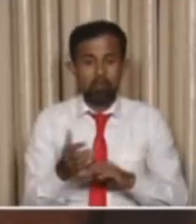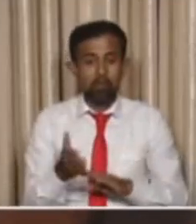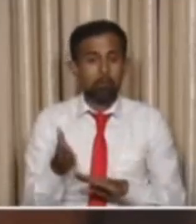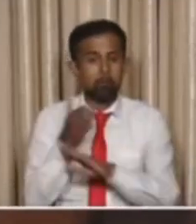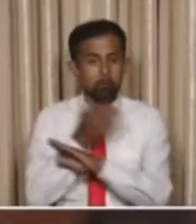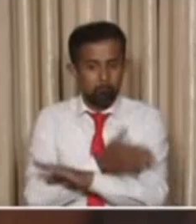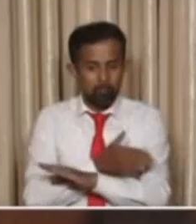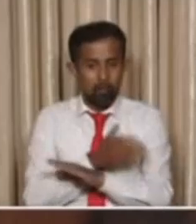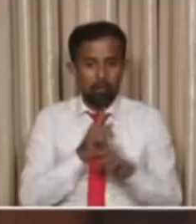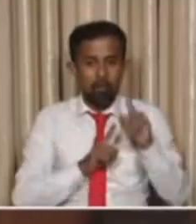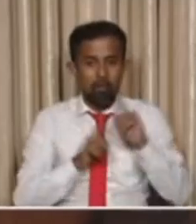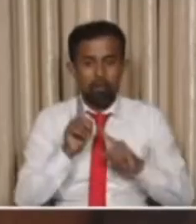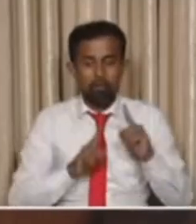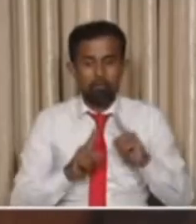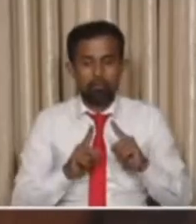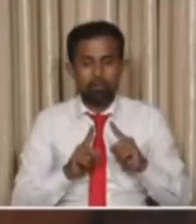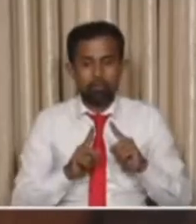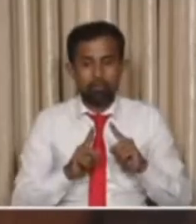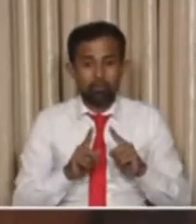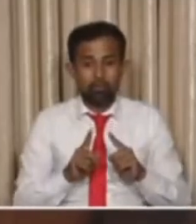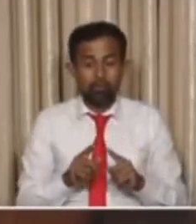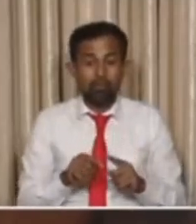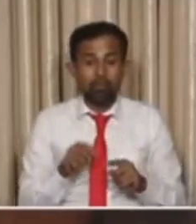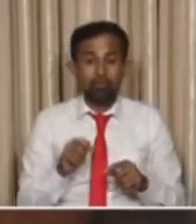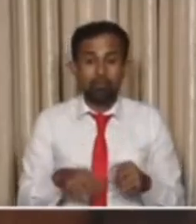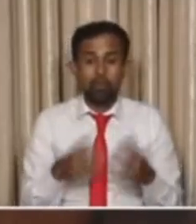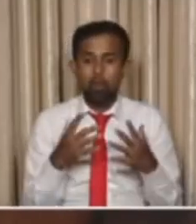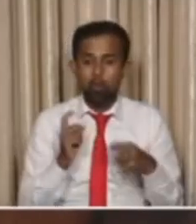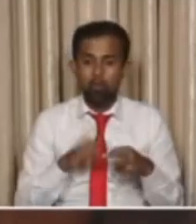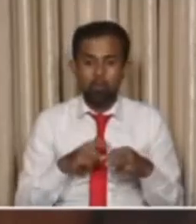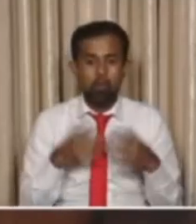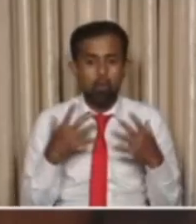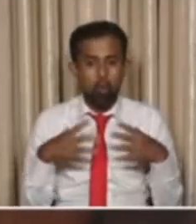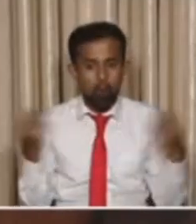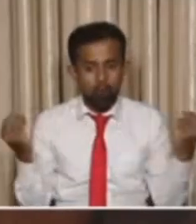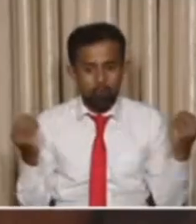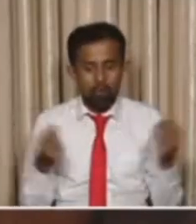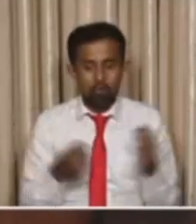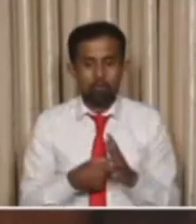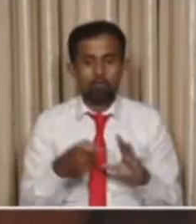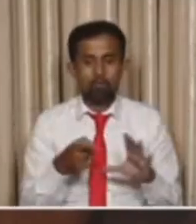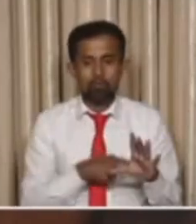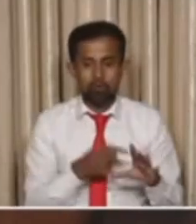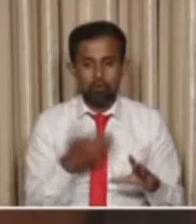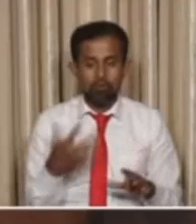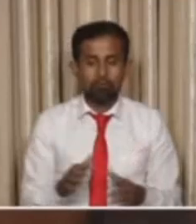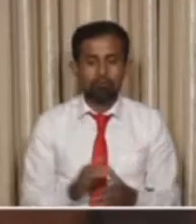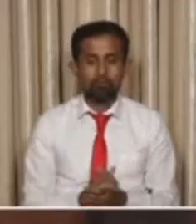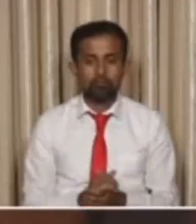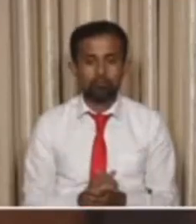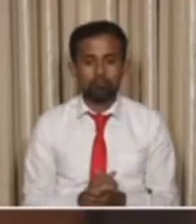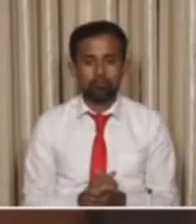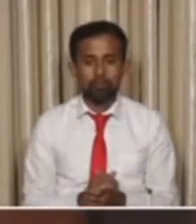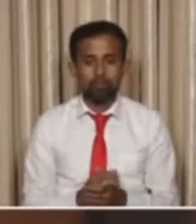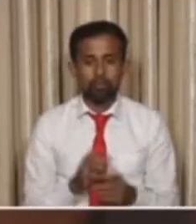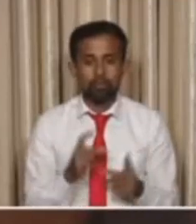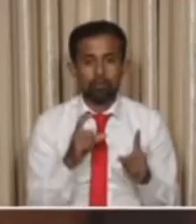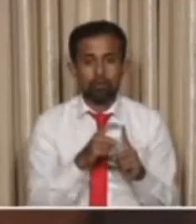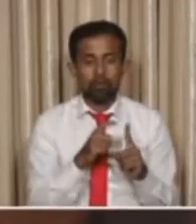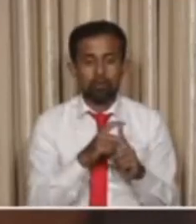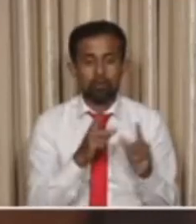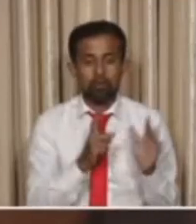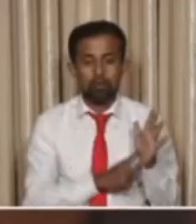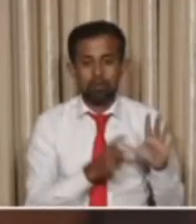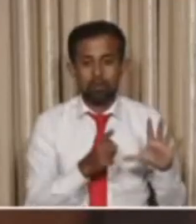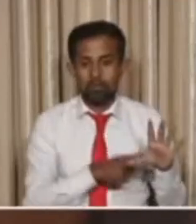பண்டா செல்வா ஒப்பந்தம் என்ன இருந்தது, ஏன் அந்த ஒப்பந்தம் கிழித்தெறிக்கப்பட்டது, ஏன் டட்லி செல்வா ஒப்பந்தத்தை பற்றி இந்த வரலாற்று புத்தகங்களை